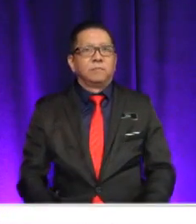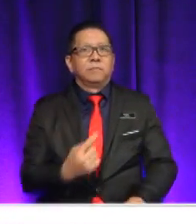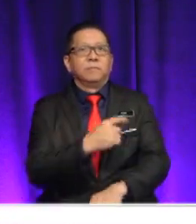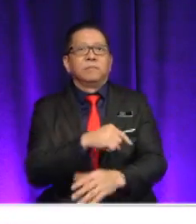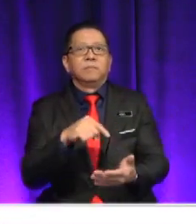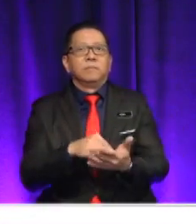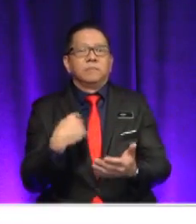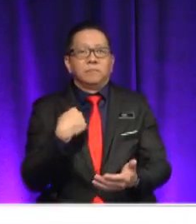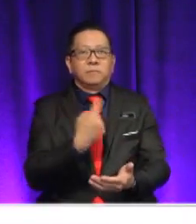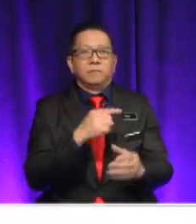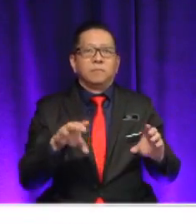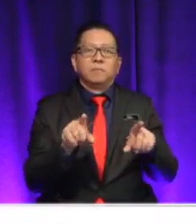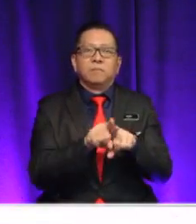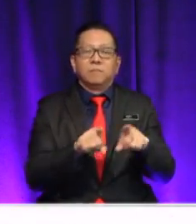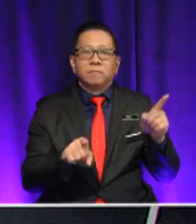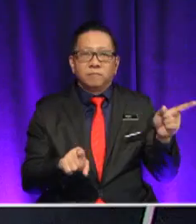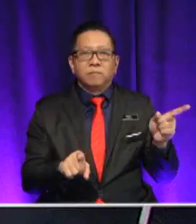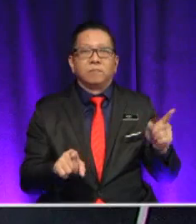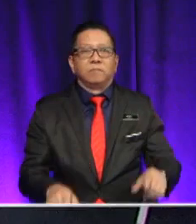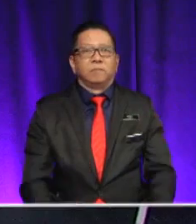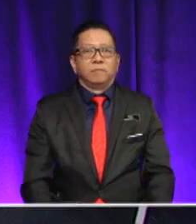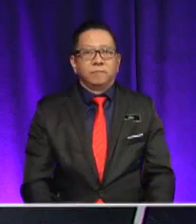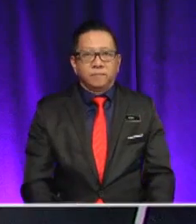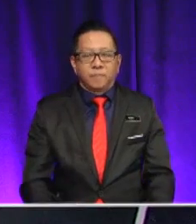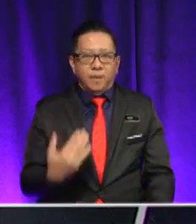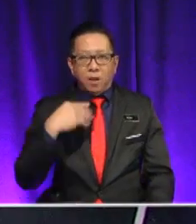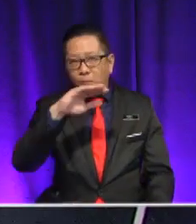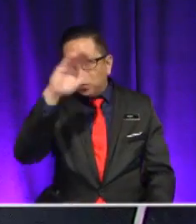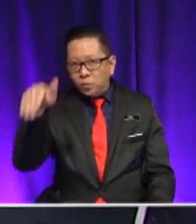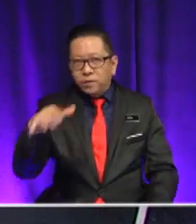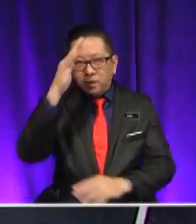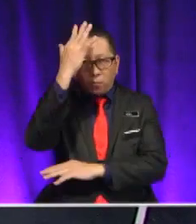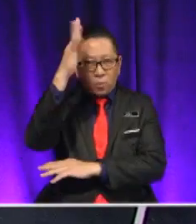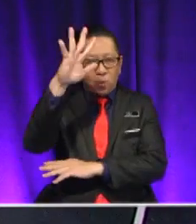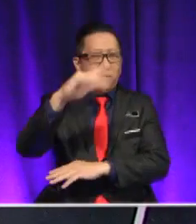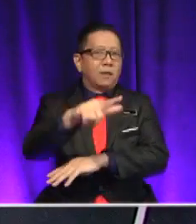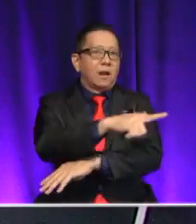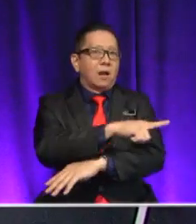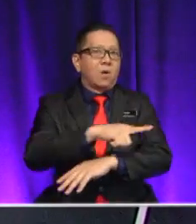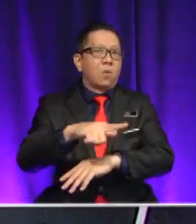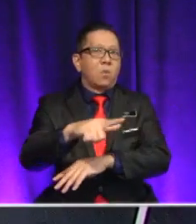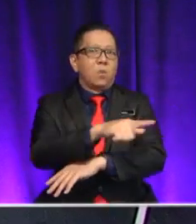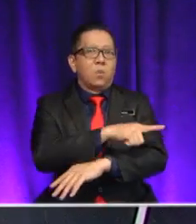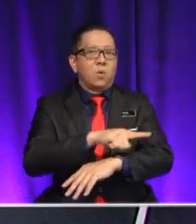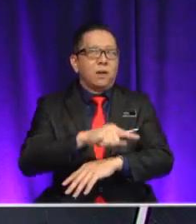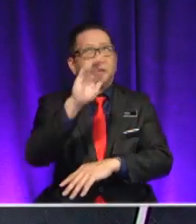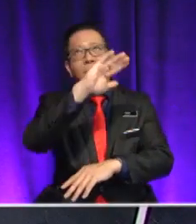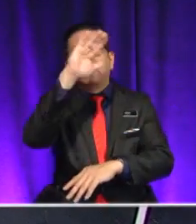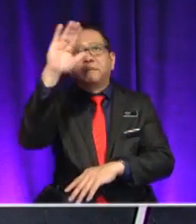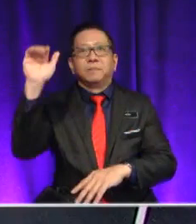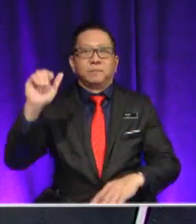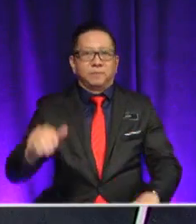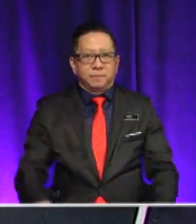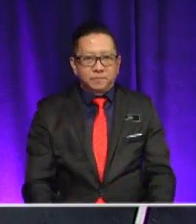di sebelah sana tuh yang pemandangan yang ada Bukit ada pokok dan lauk dan langit Oke